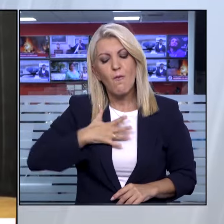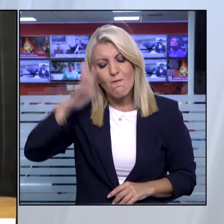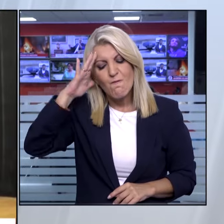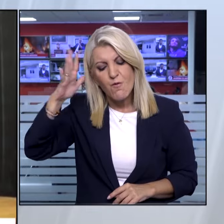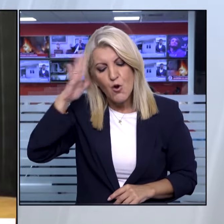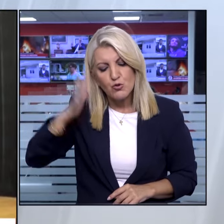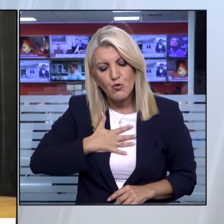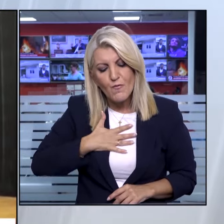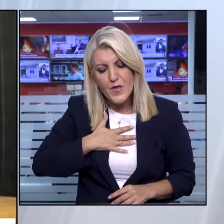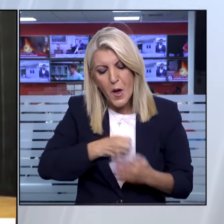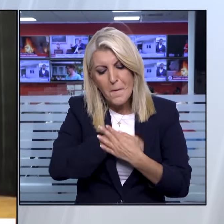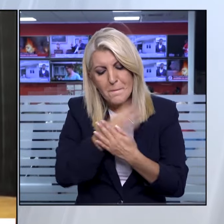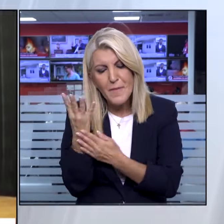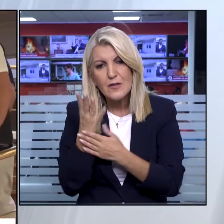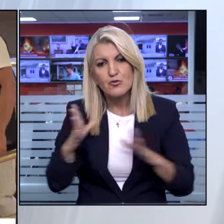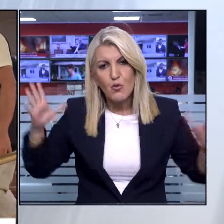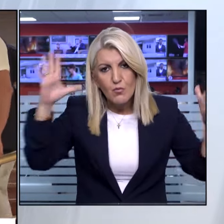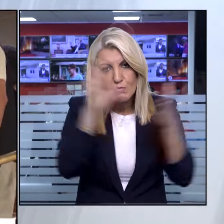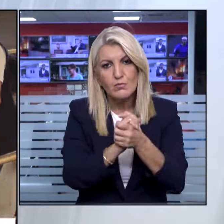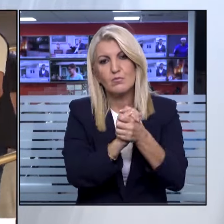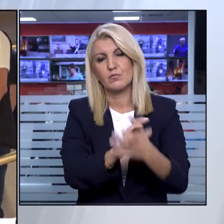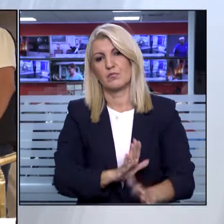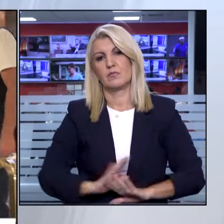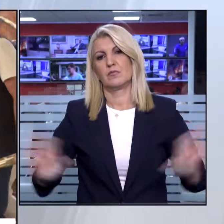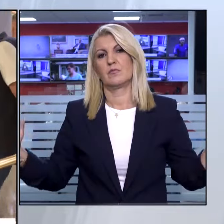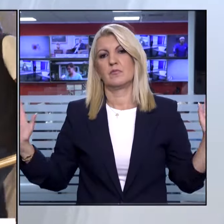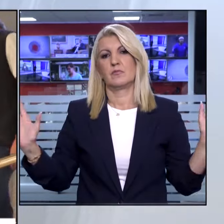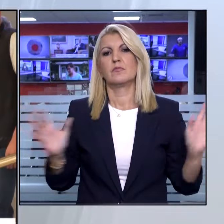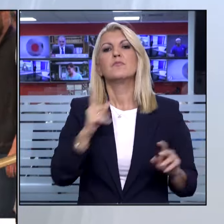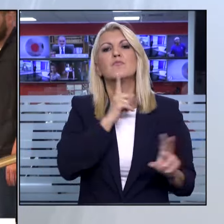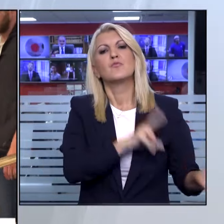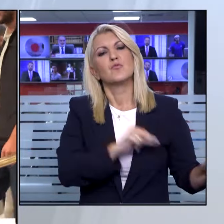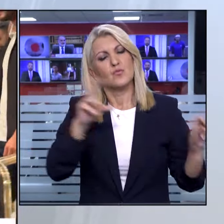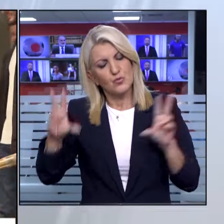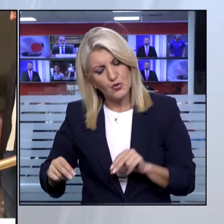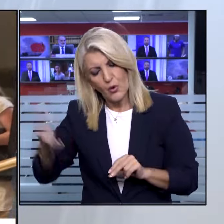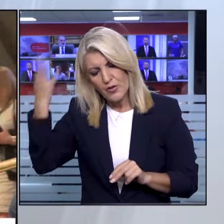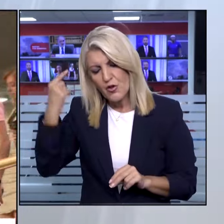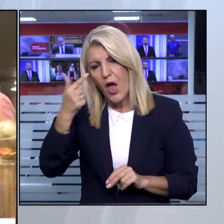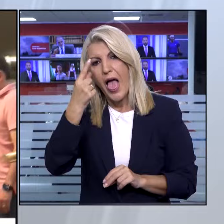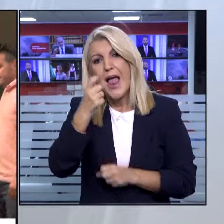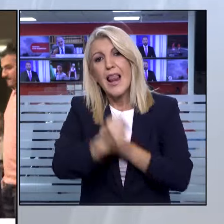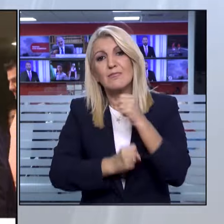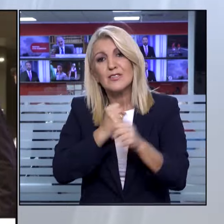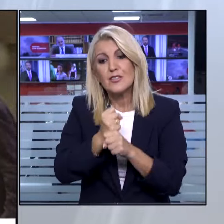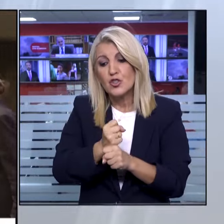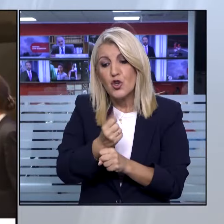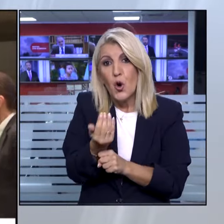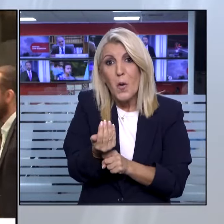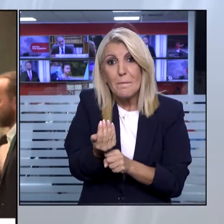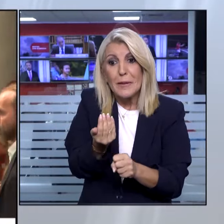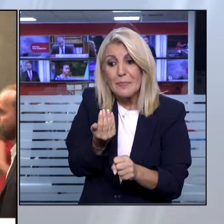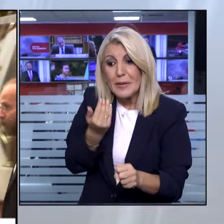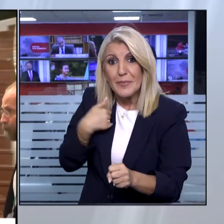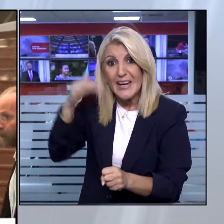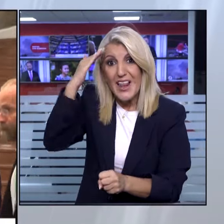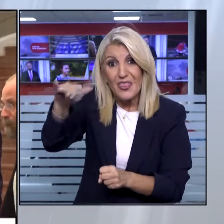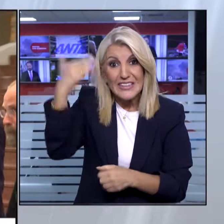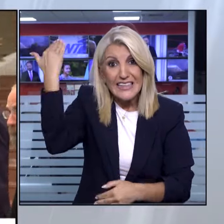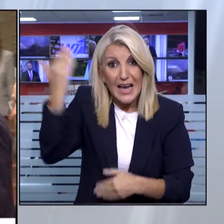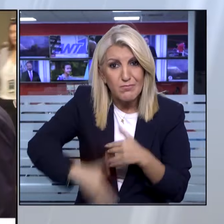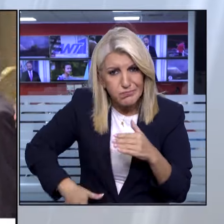εκλογές 1,5 χρόνο πριν ήξερε τη θητεία μου. Από την Ξάνθη ο Χάρης Δούκας αναφέρθηκε στο ΠΑΣΟΚ που οραματίζεται λέγοντας όχι σε